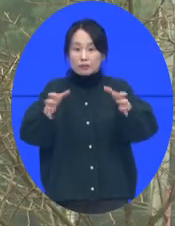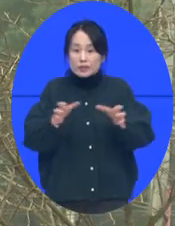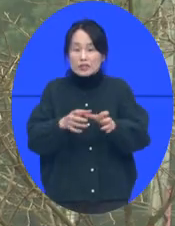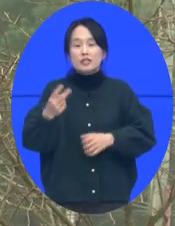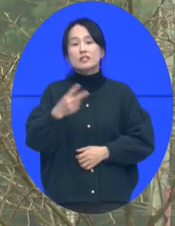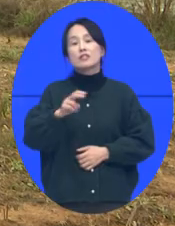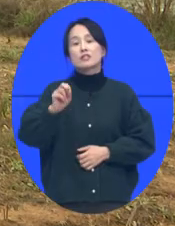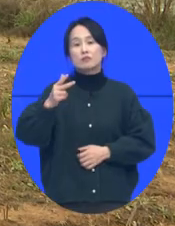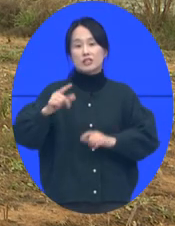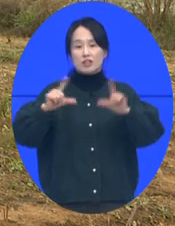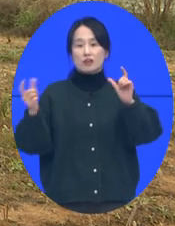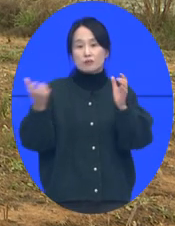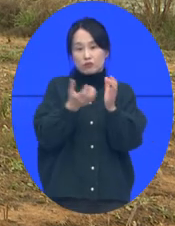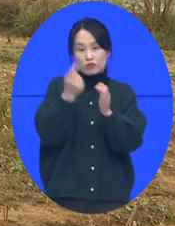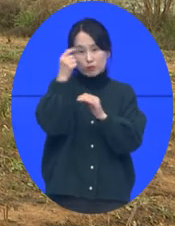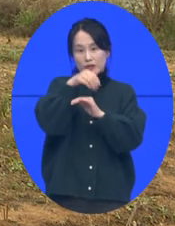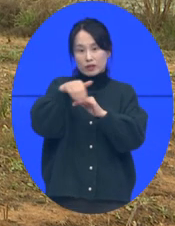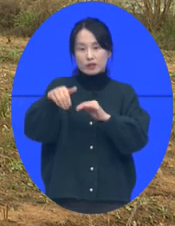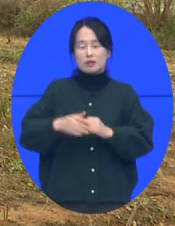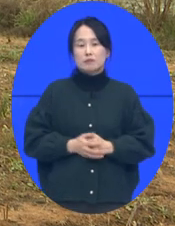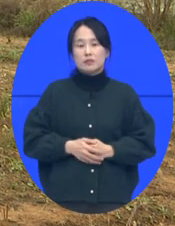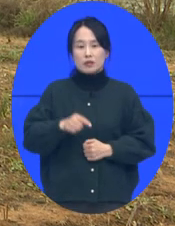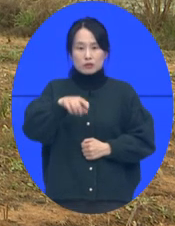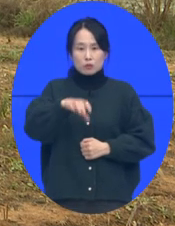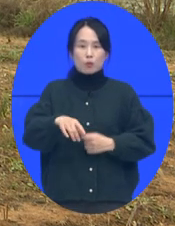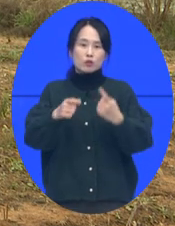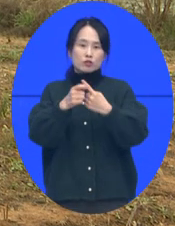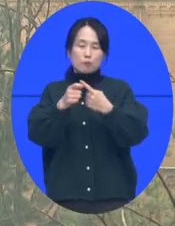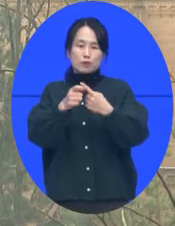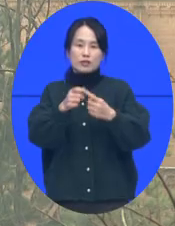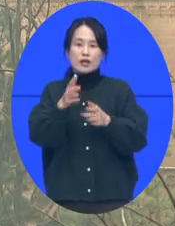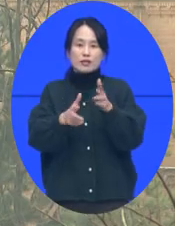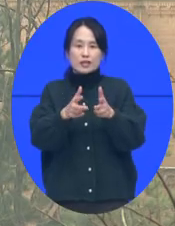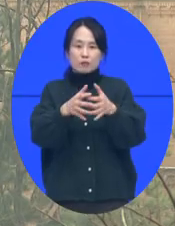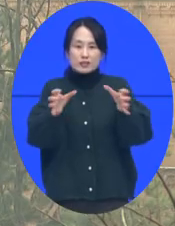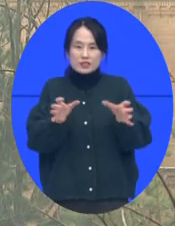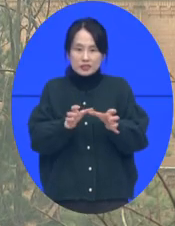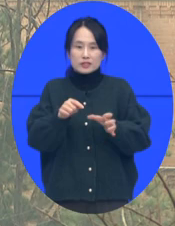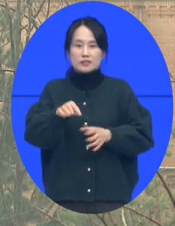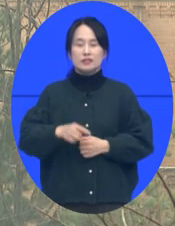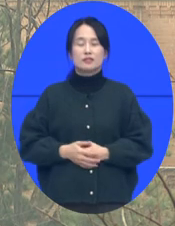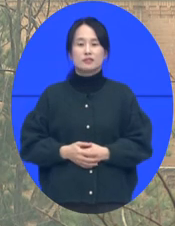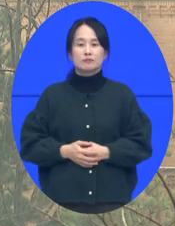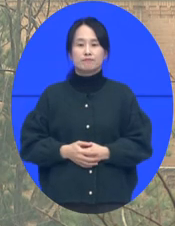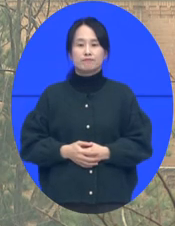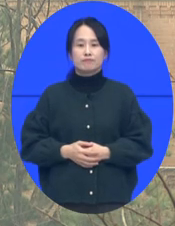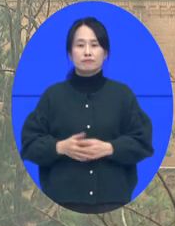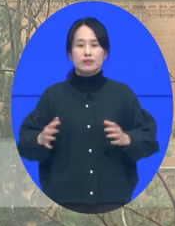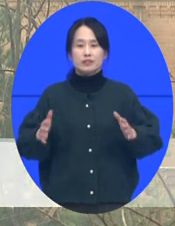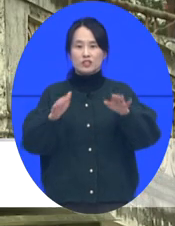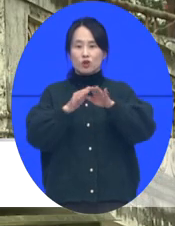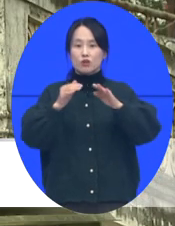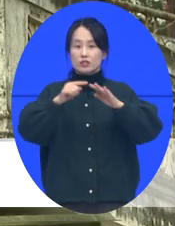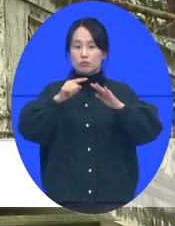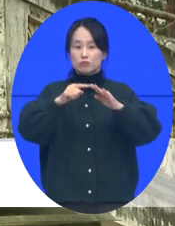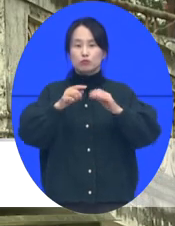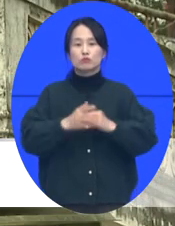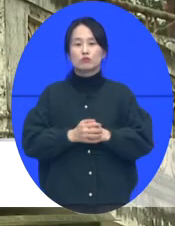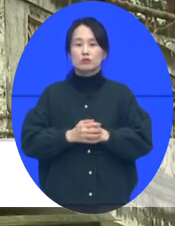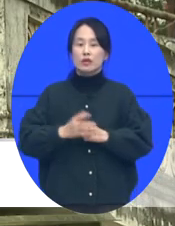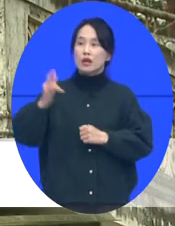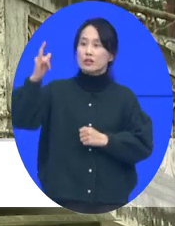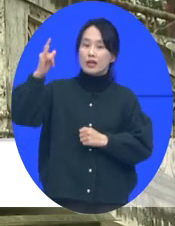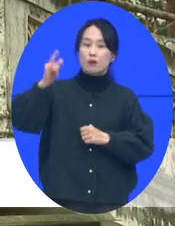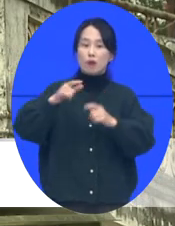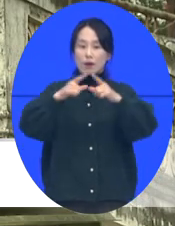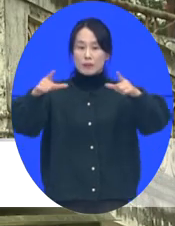오는 2027년 입주 예정입니다. 이곳이 첫 번째 경기 아리백 산업단지가 됐습니다. 시설물 지붕과 유휴부지에